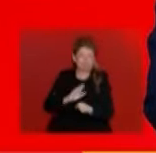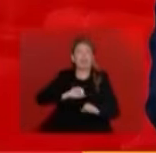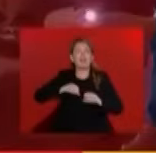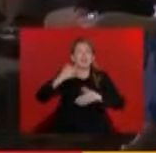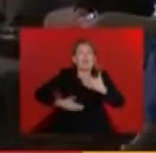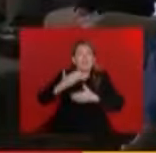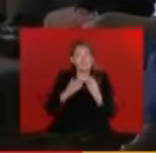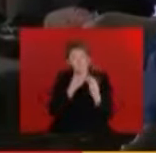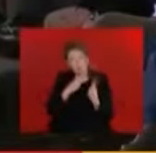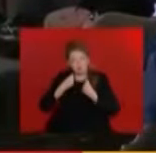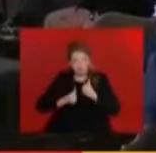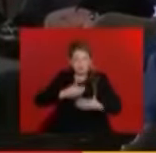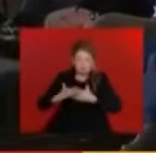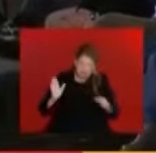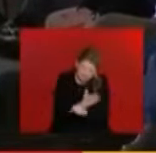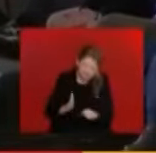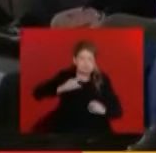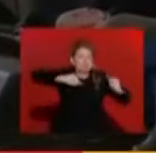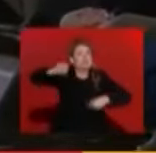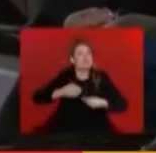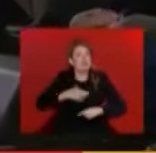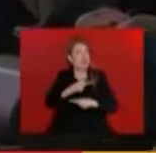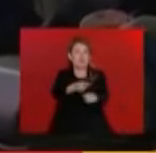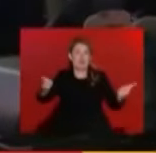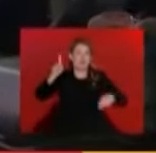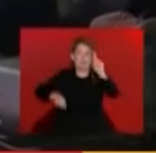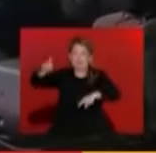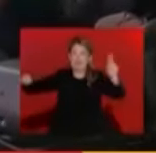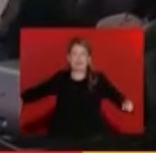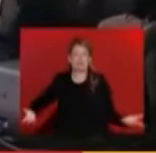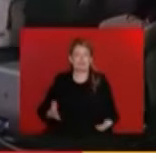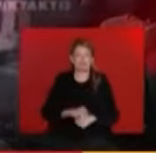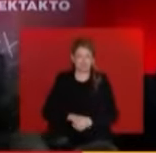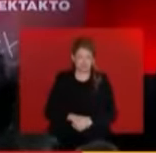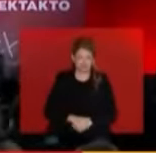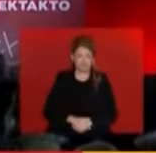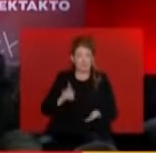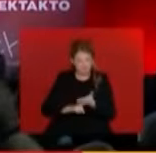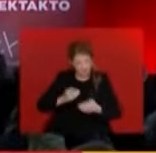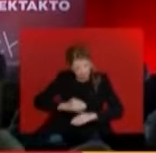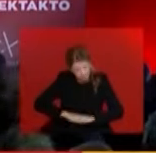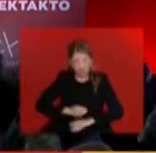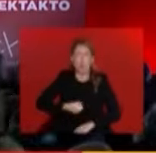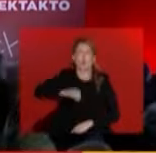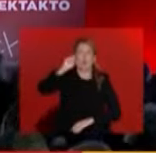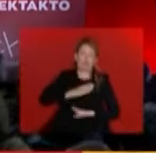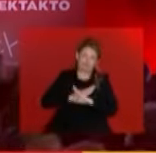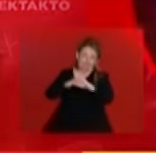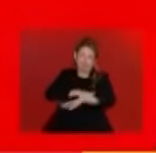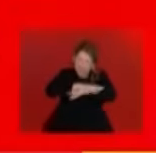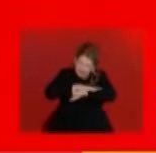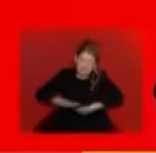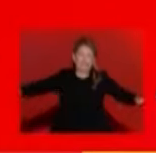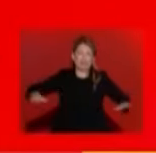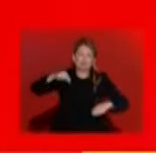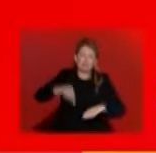Ο κόσμος που ακολουθούσε τον ΣΥΡΙΖΑ μέχρι και το 23 μέχρι και το 18%. Είναι πολλής κόσμος, δεν είναι